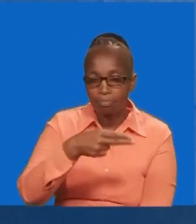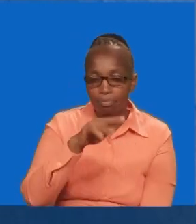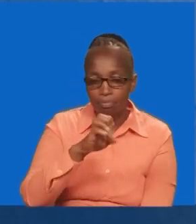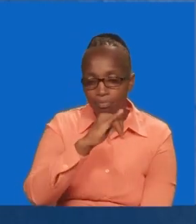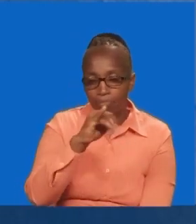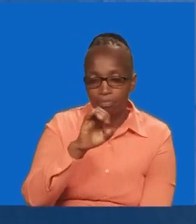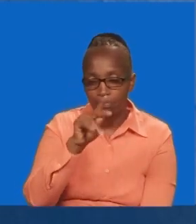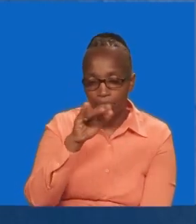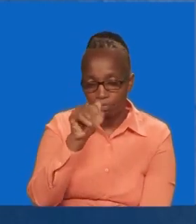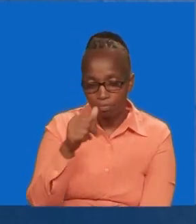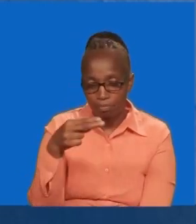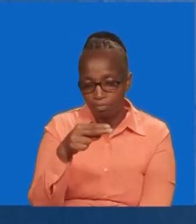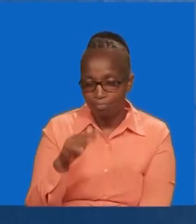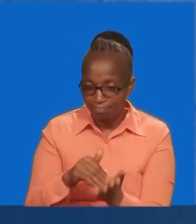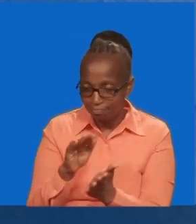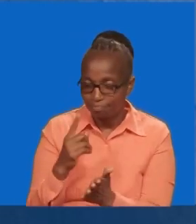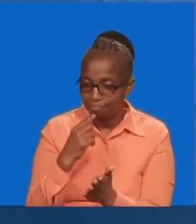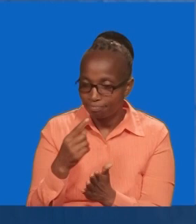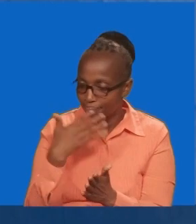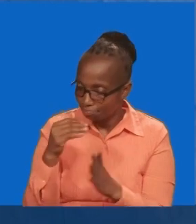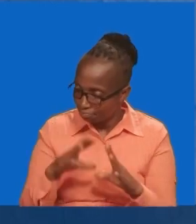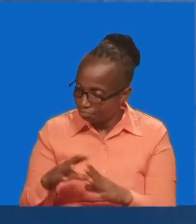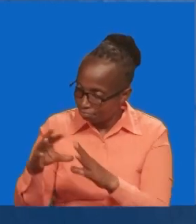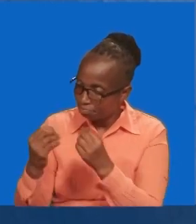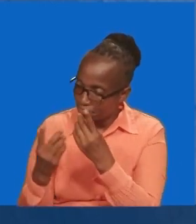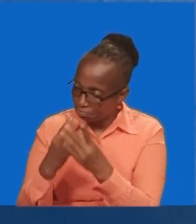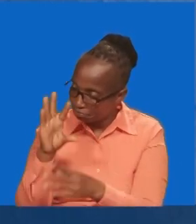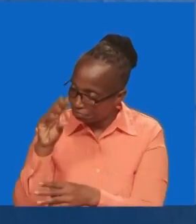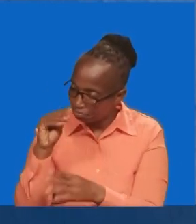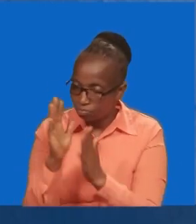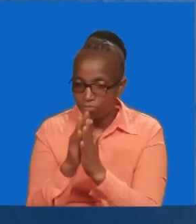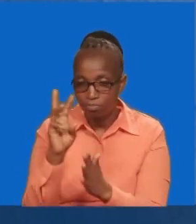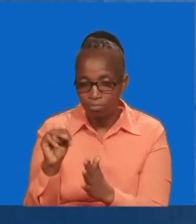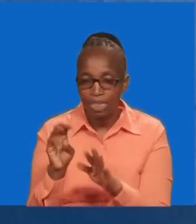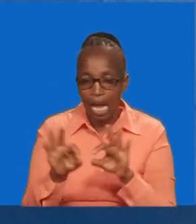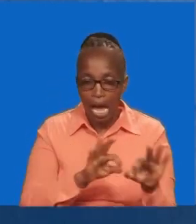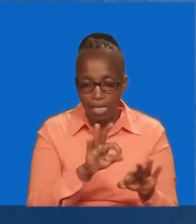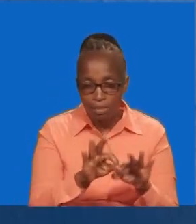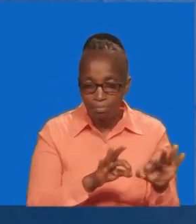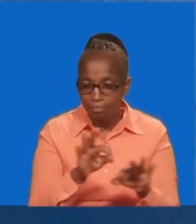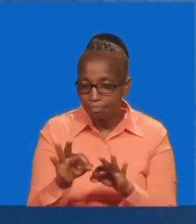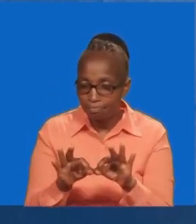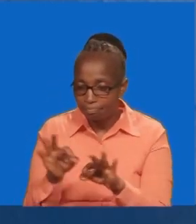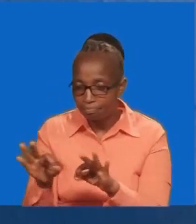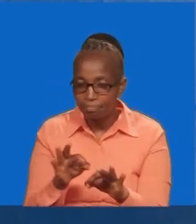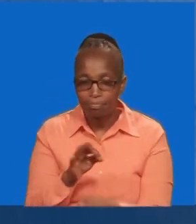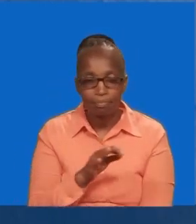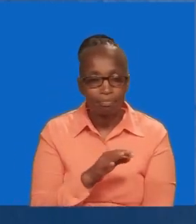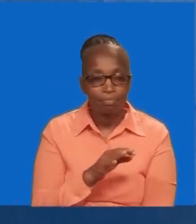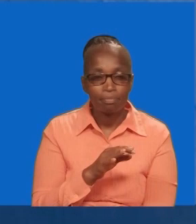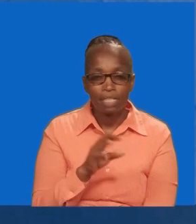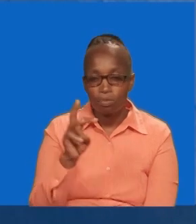kutumwa kwake, na akaweza kuambiwa na Mwenyezi Mungu, enda uongee naye na uweze kumwelezea ya